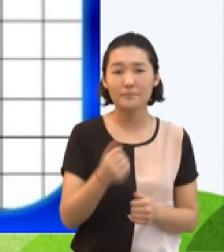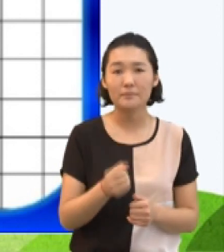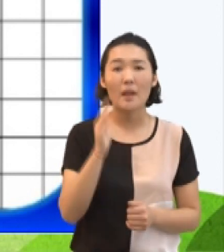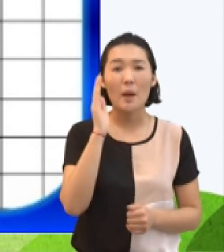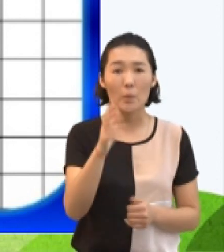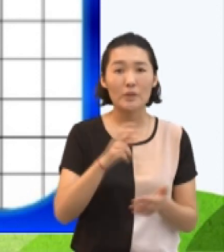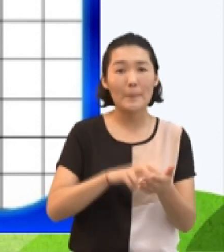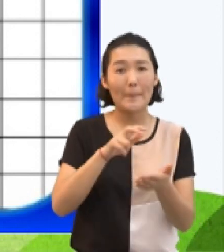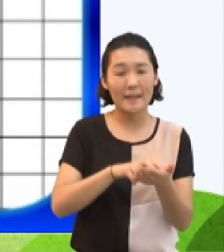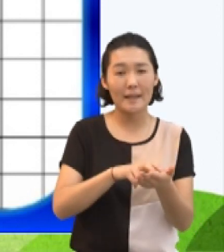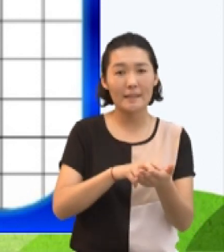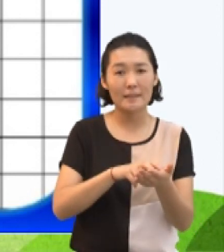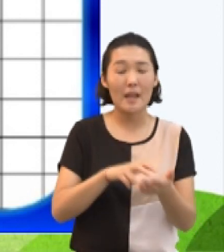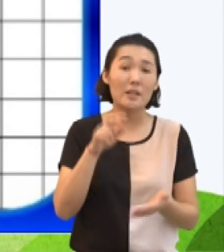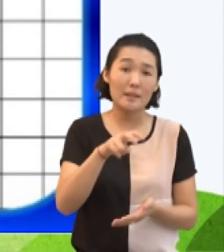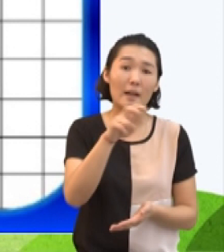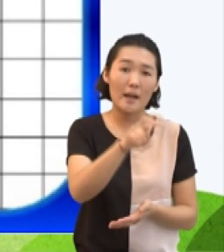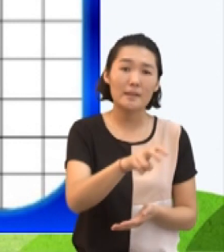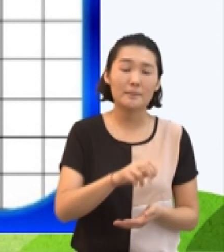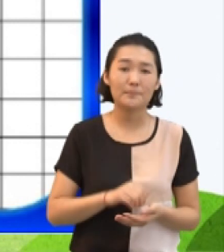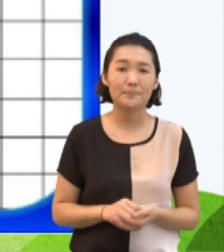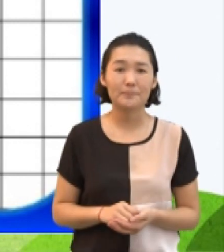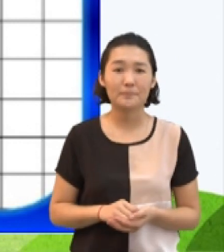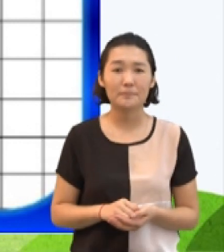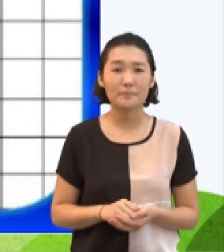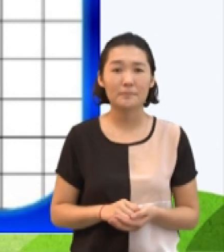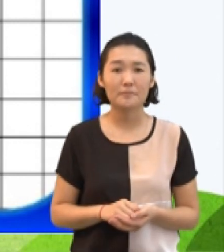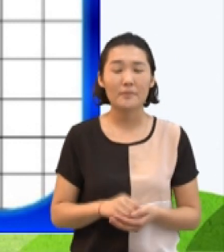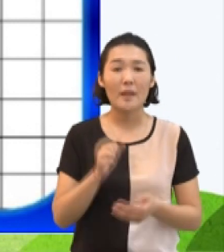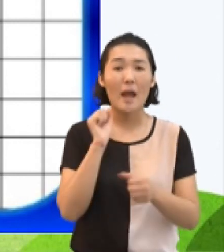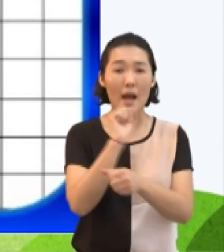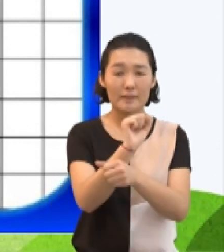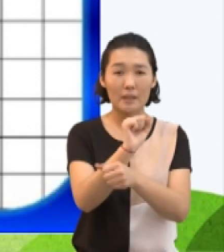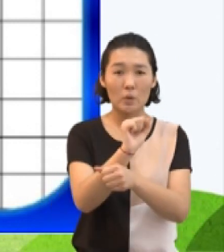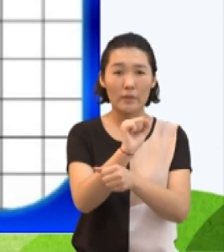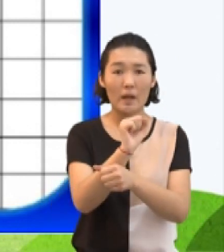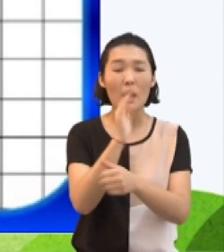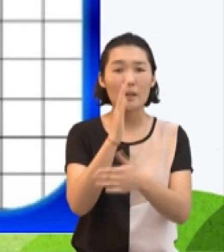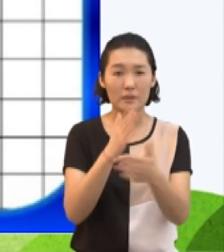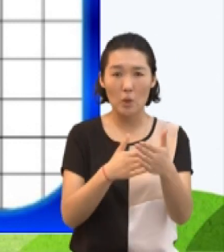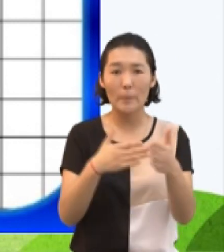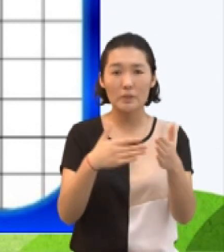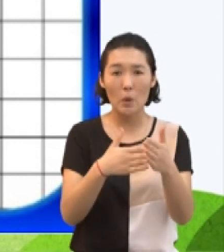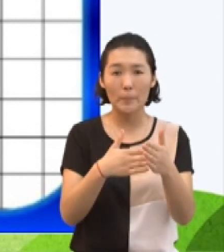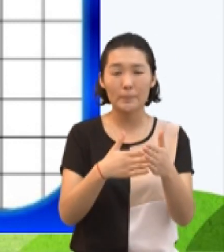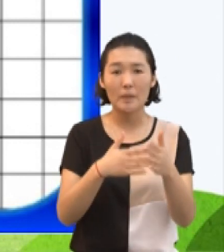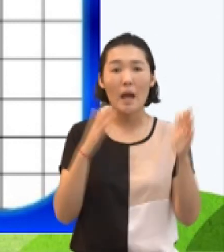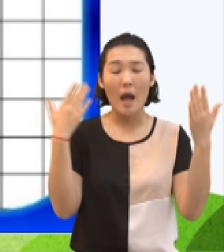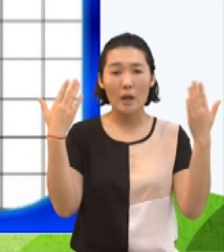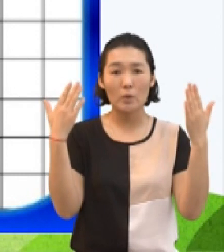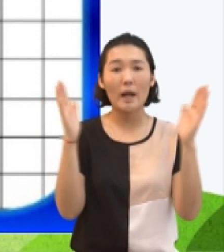пять. Будем прыгать и скакать. Остановка. Стоп, стоп. А